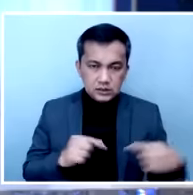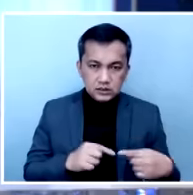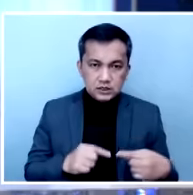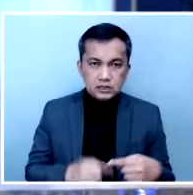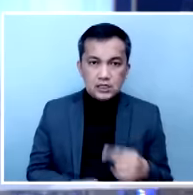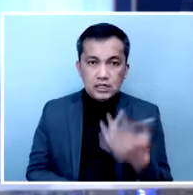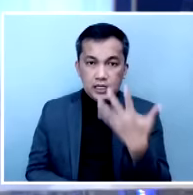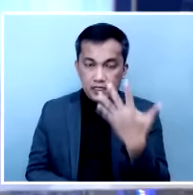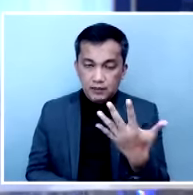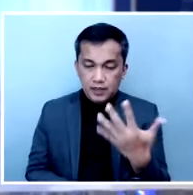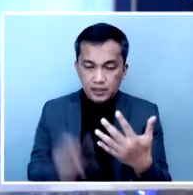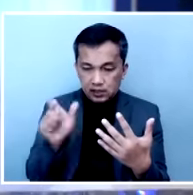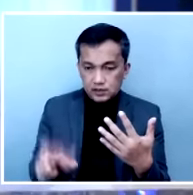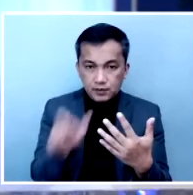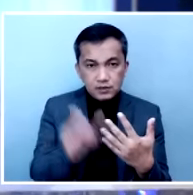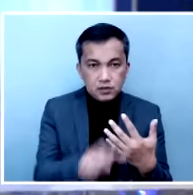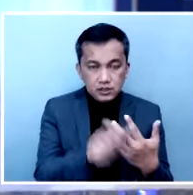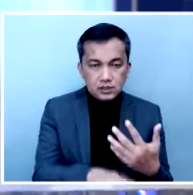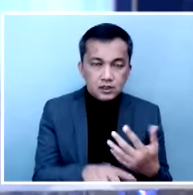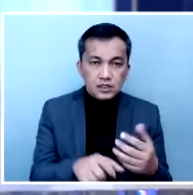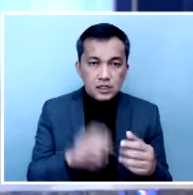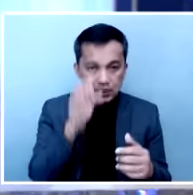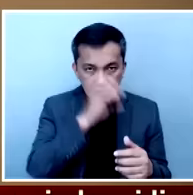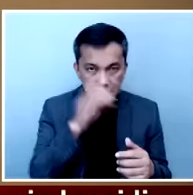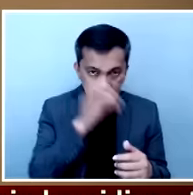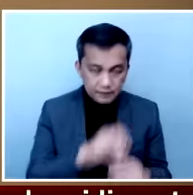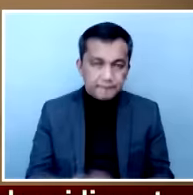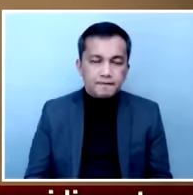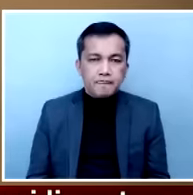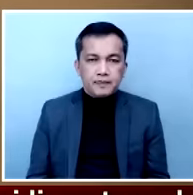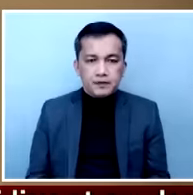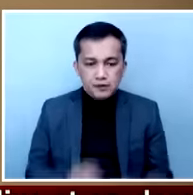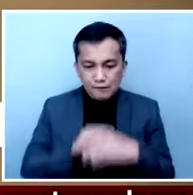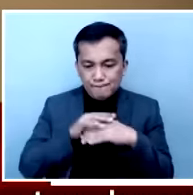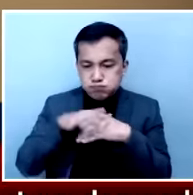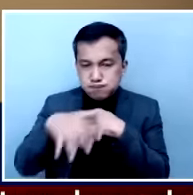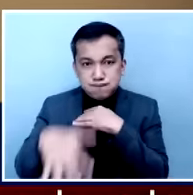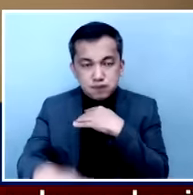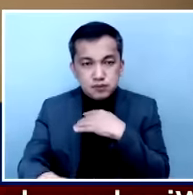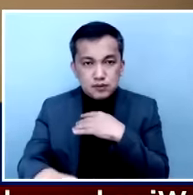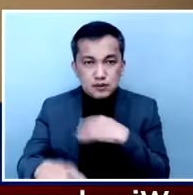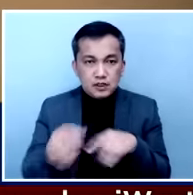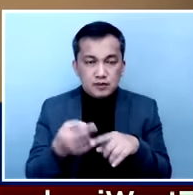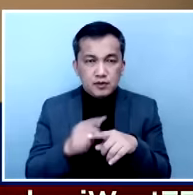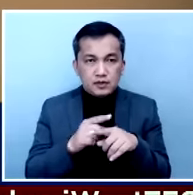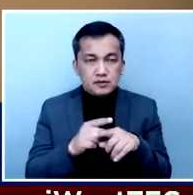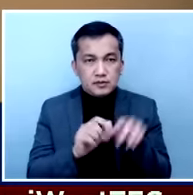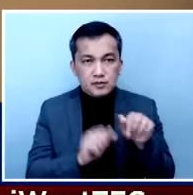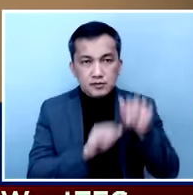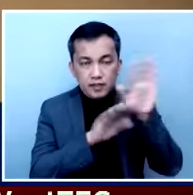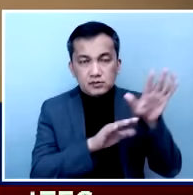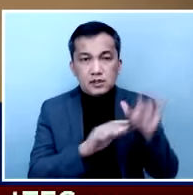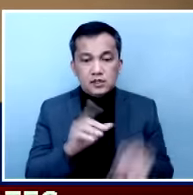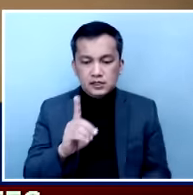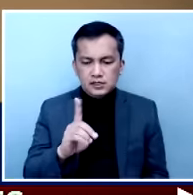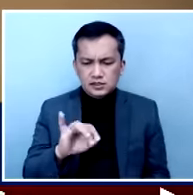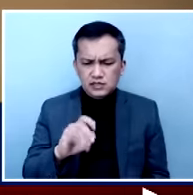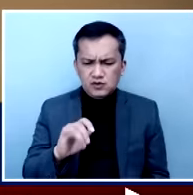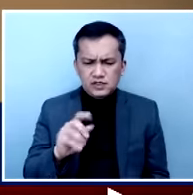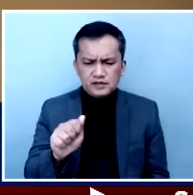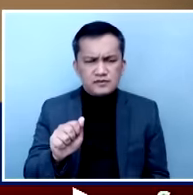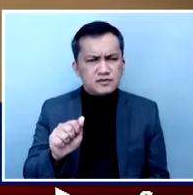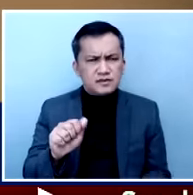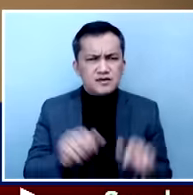pa ang patuloy na pinaghahanap. Natabunan ng gumuhong lupa mula sa paanan ng Mount Diwata o kilala rin na